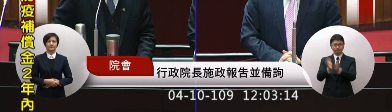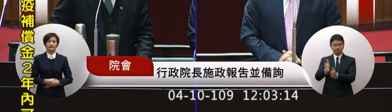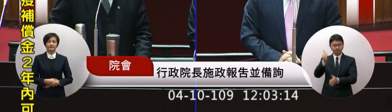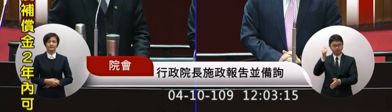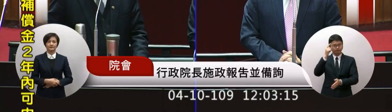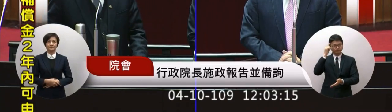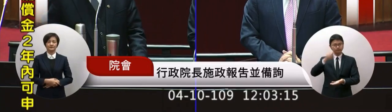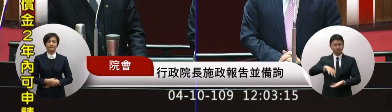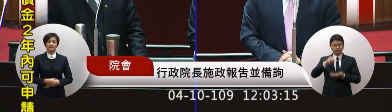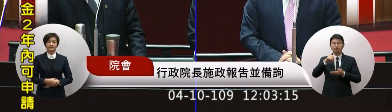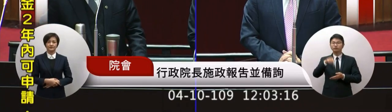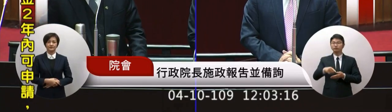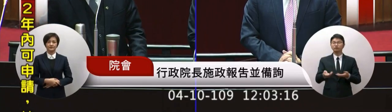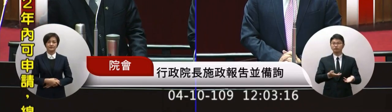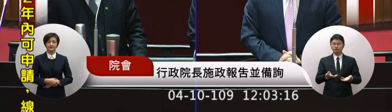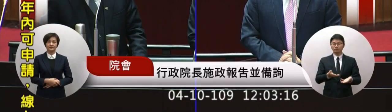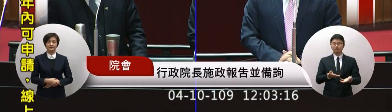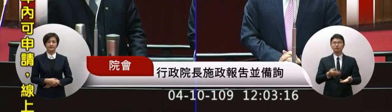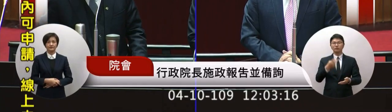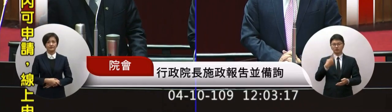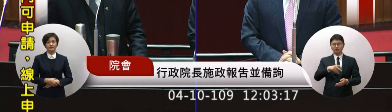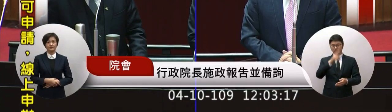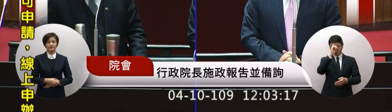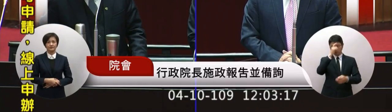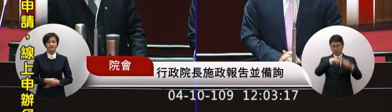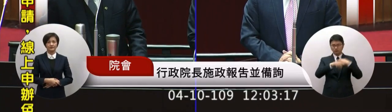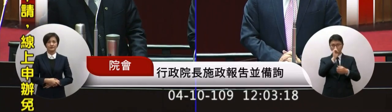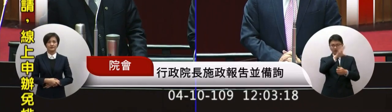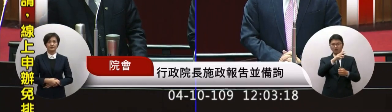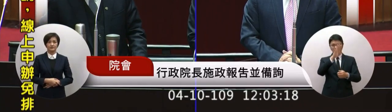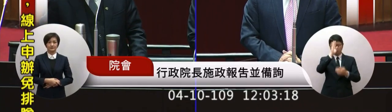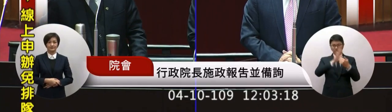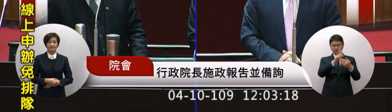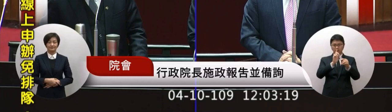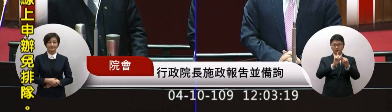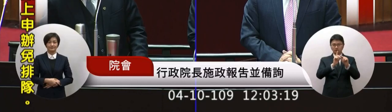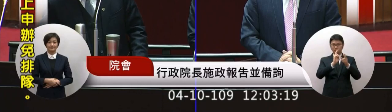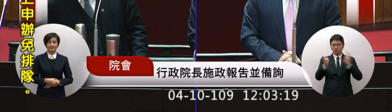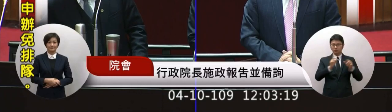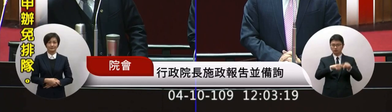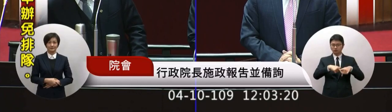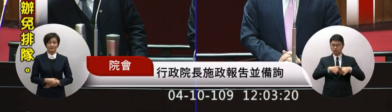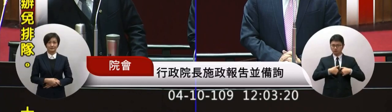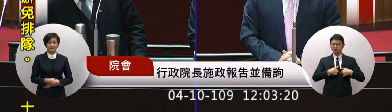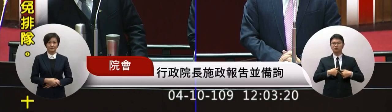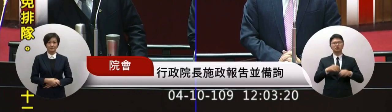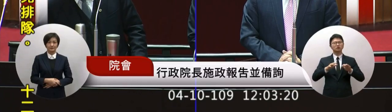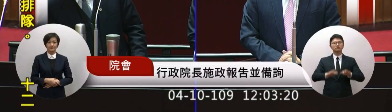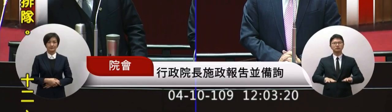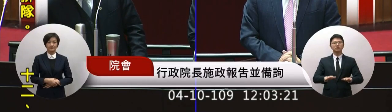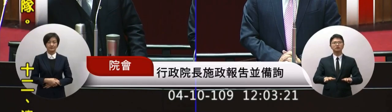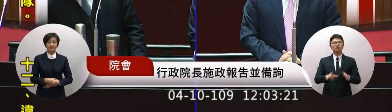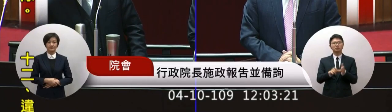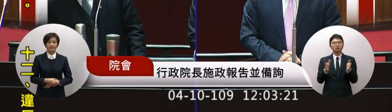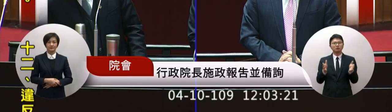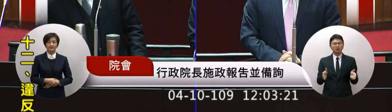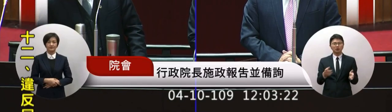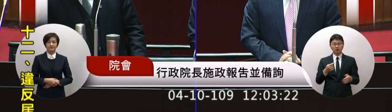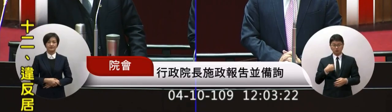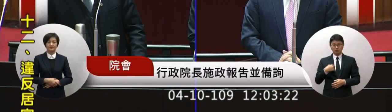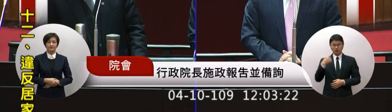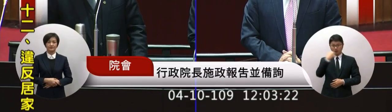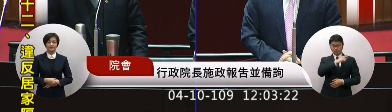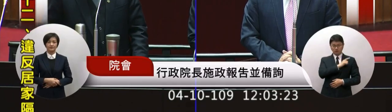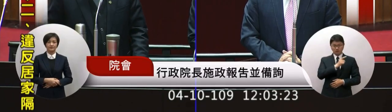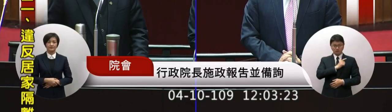议，那也希望可以提出跟疫情指挥中心做参考因为现在这一段时间，我想我们的检疫能量还